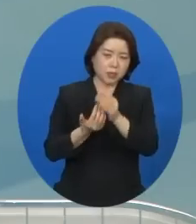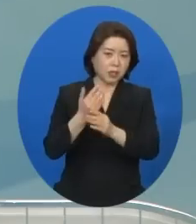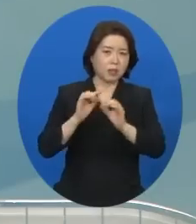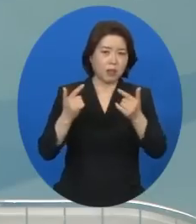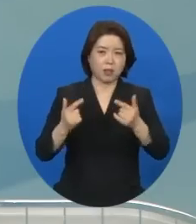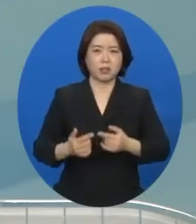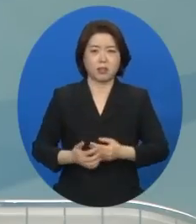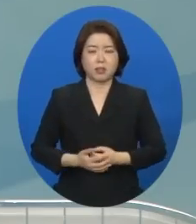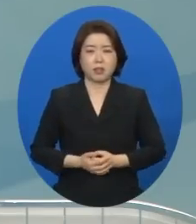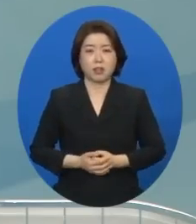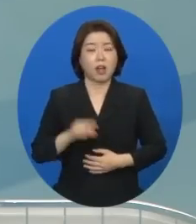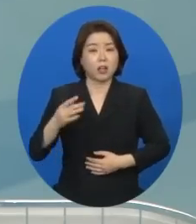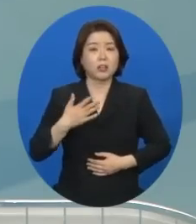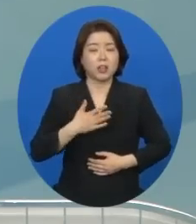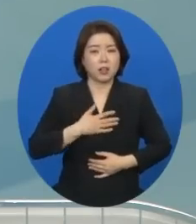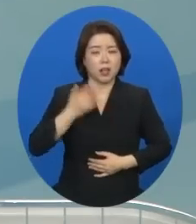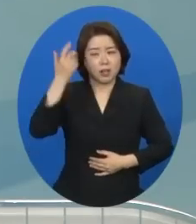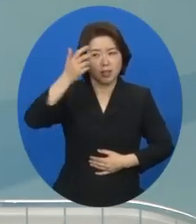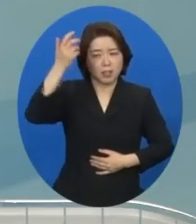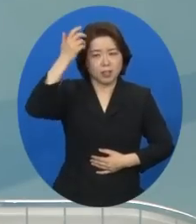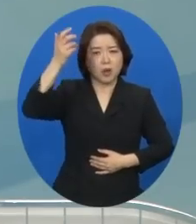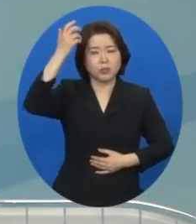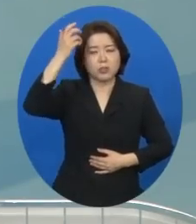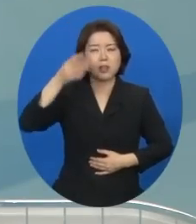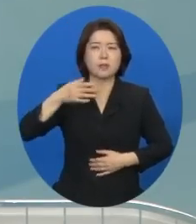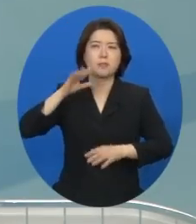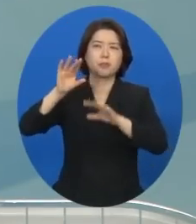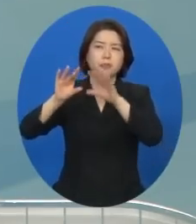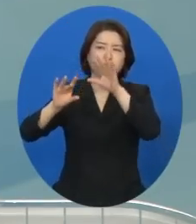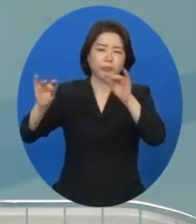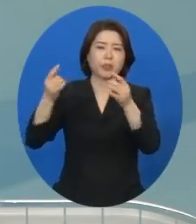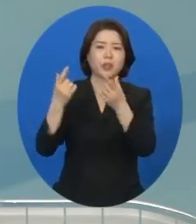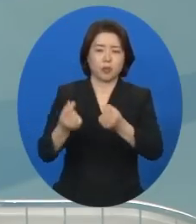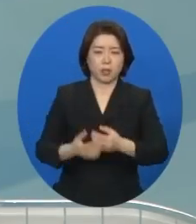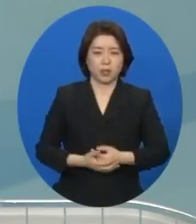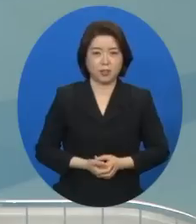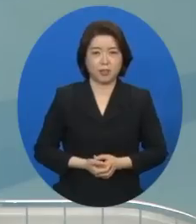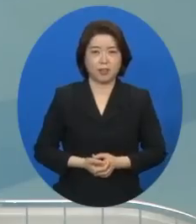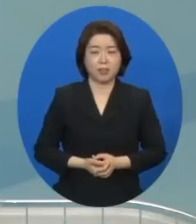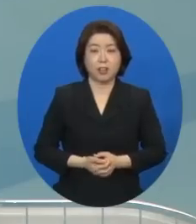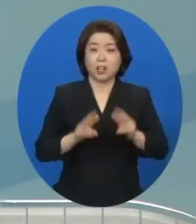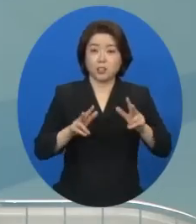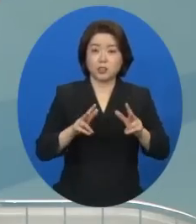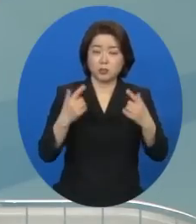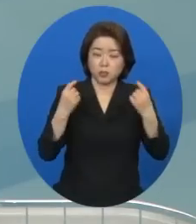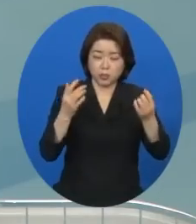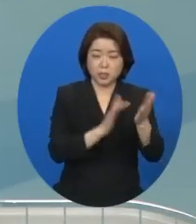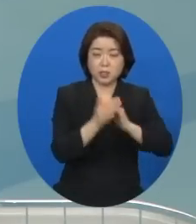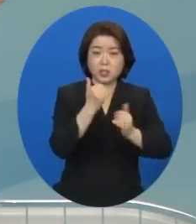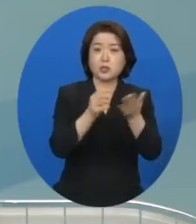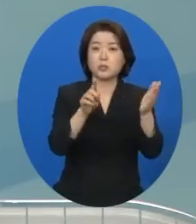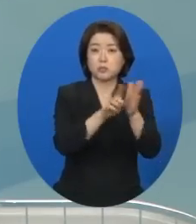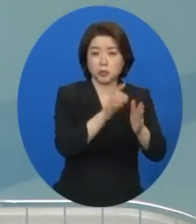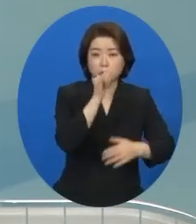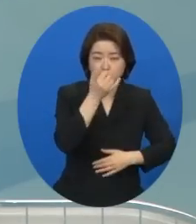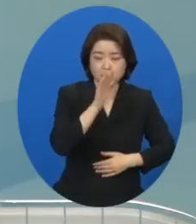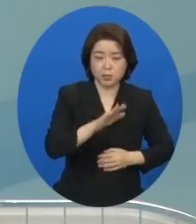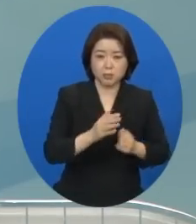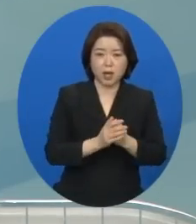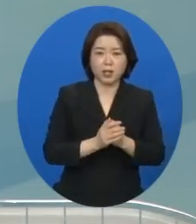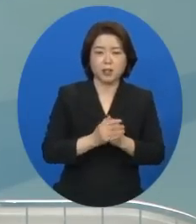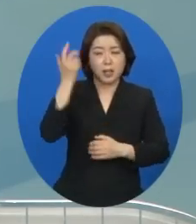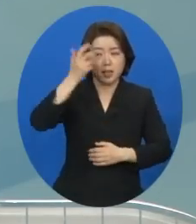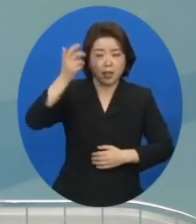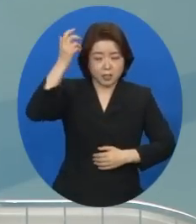그게 저에게는 영적인 궁핍인 거예요. 지금도 예수를 믿지만 실제로는 영적으로 궁핍한 사람이